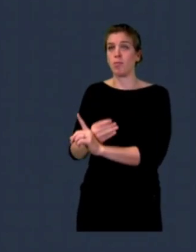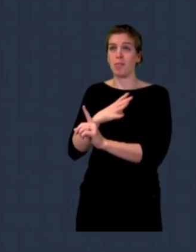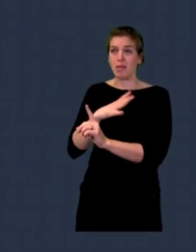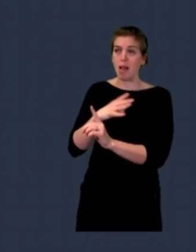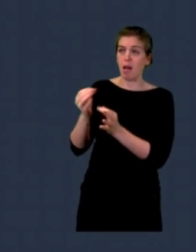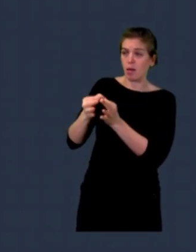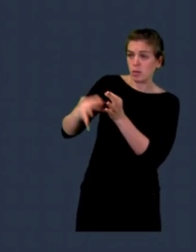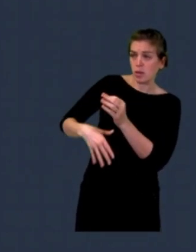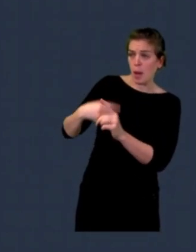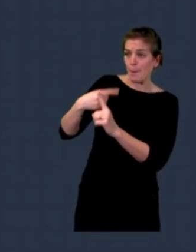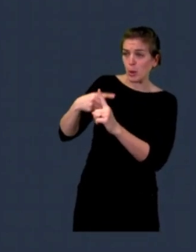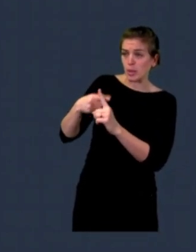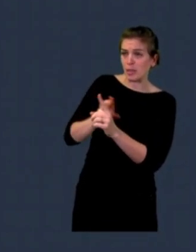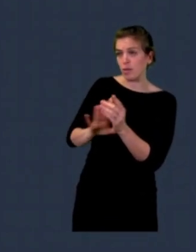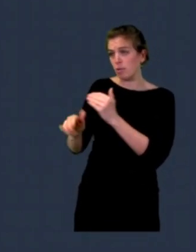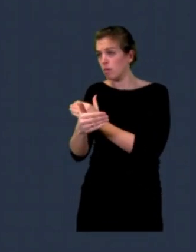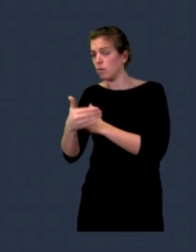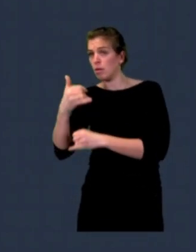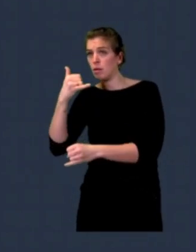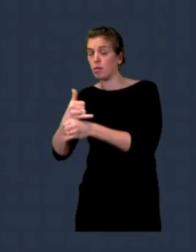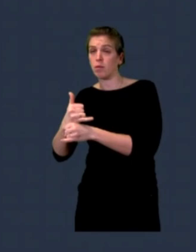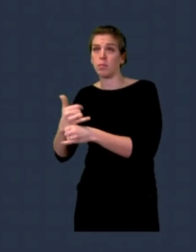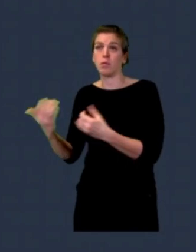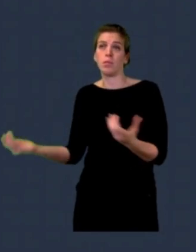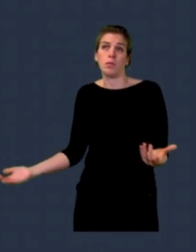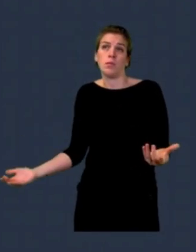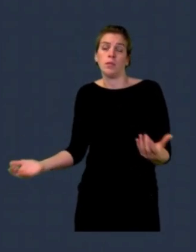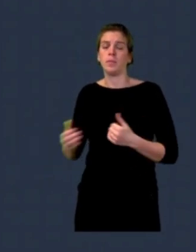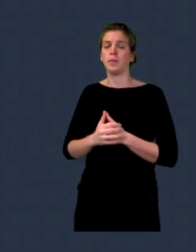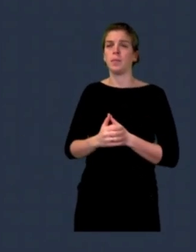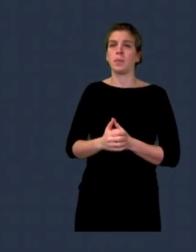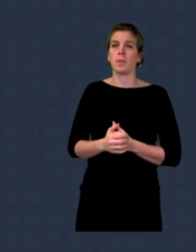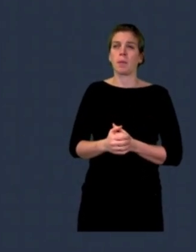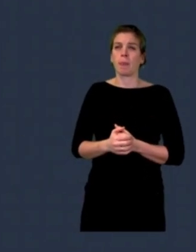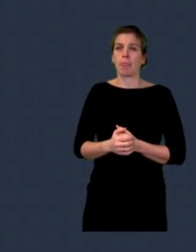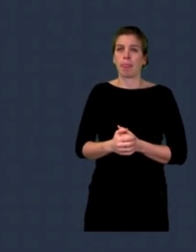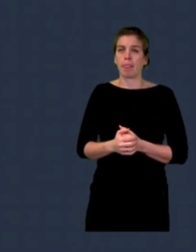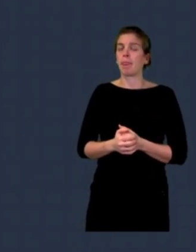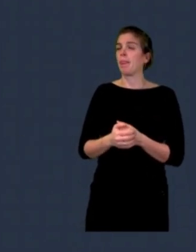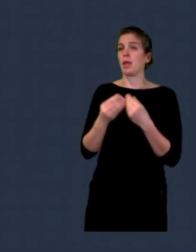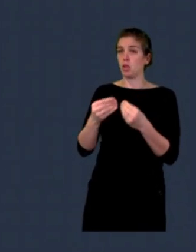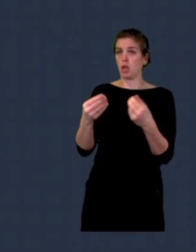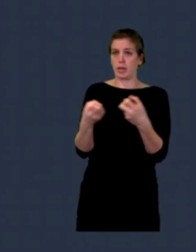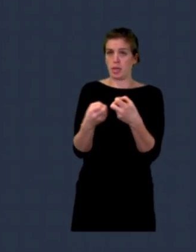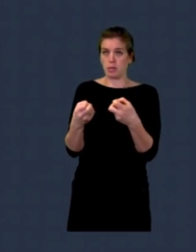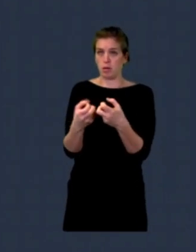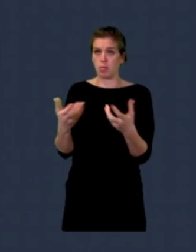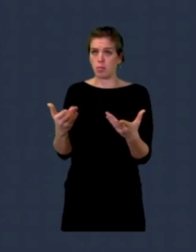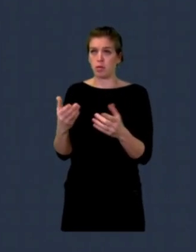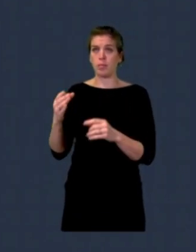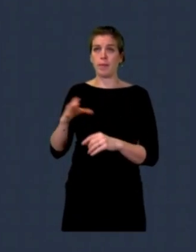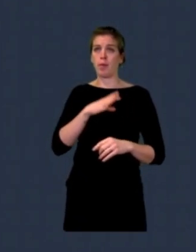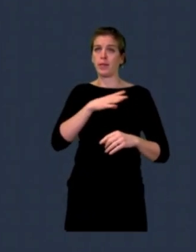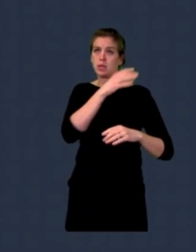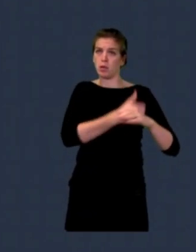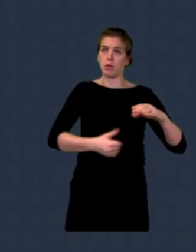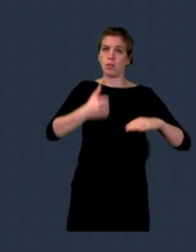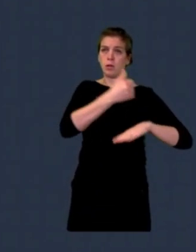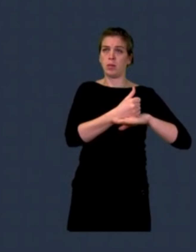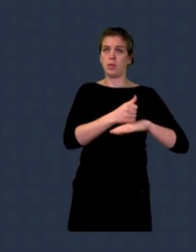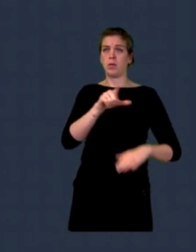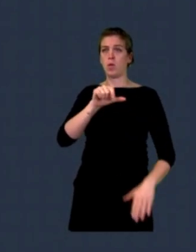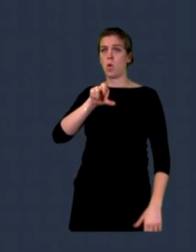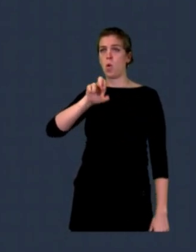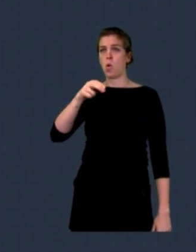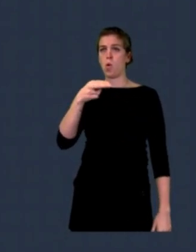des patients porteurs du virus avec test négatif, sont très nombreux. Un exemple constaté justement par le professeur Laurent de l'Hospice